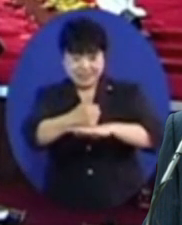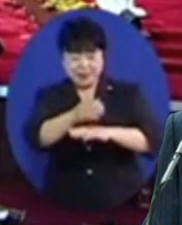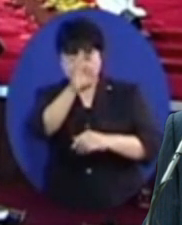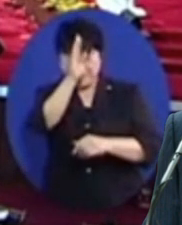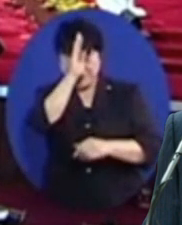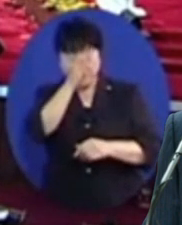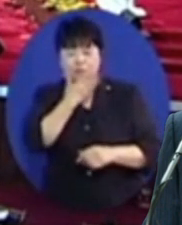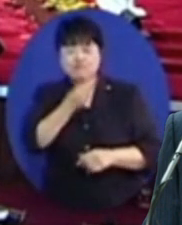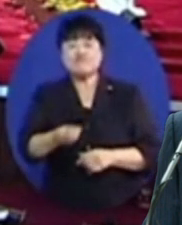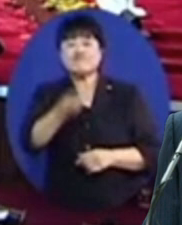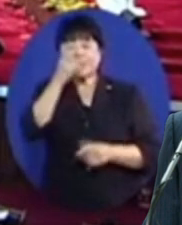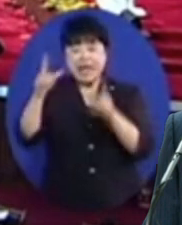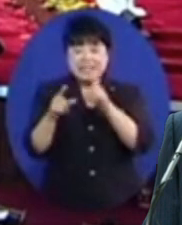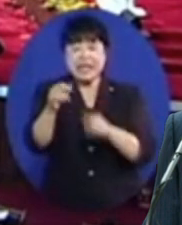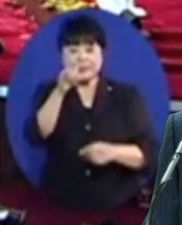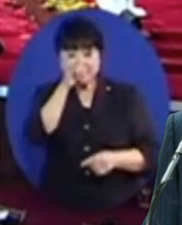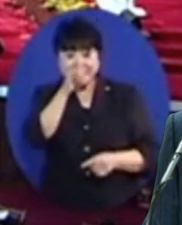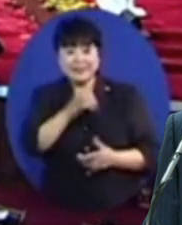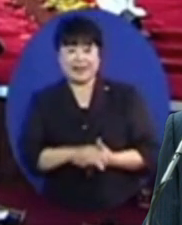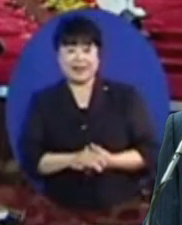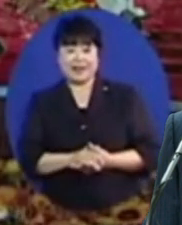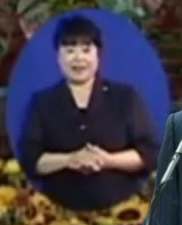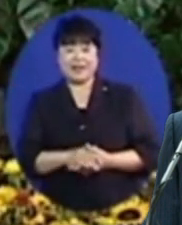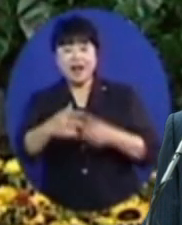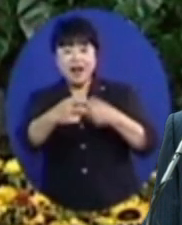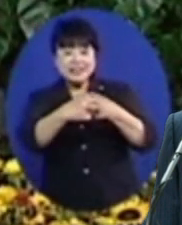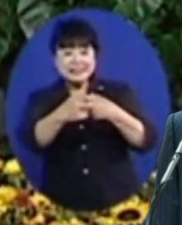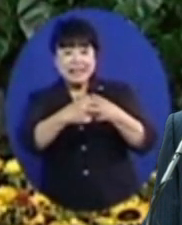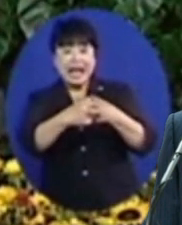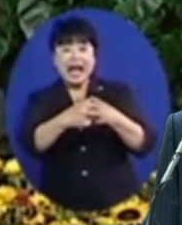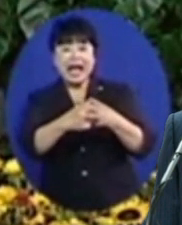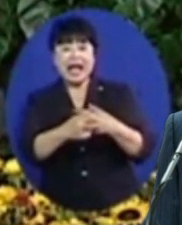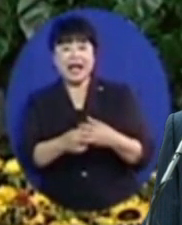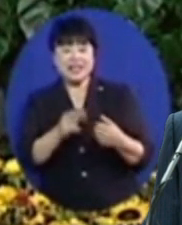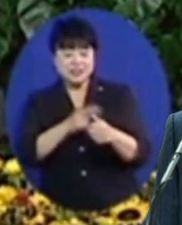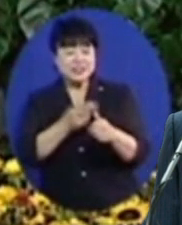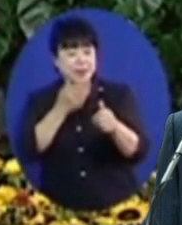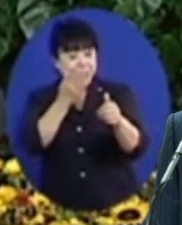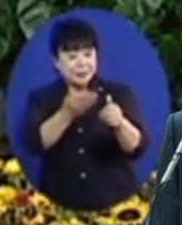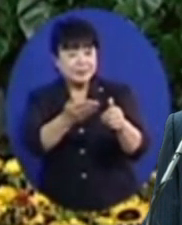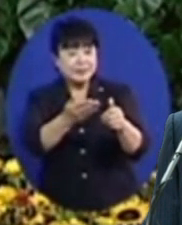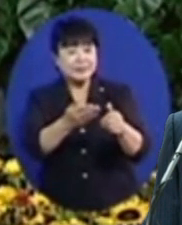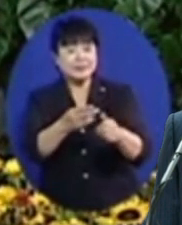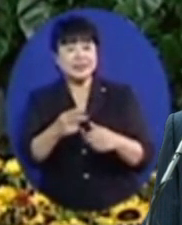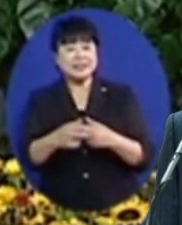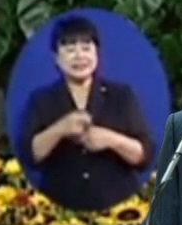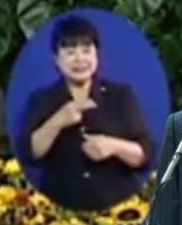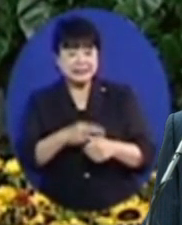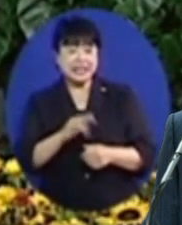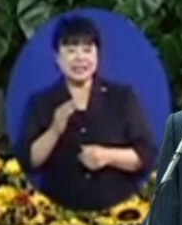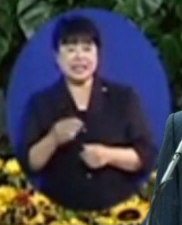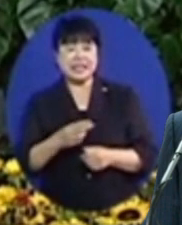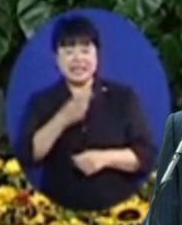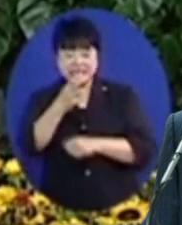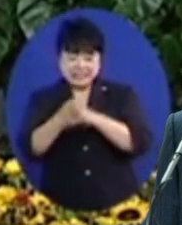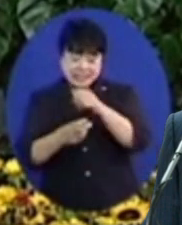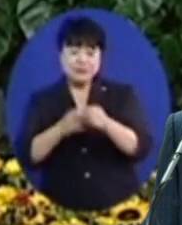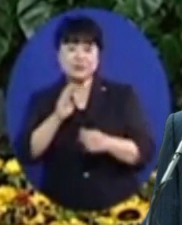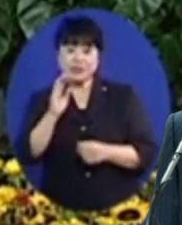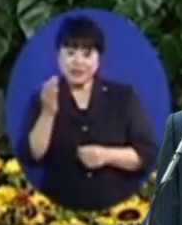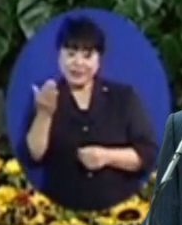불행한 나날을 보내고 있었습니다. 그러던 어느 날 의사가 그에게 이렇게 말했습니다. 저는 의사가 된 지 은 30년이